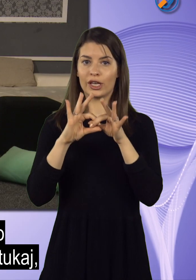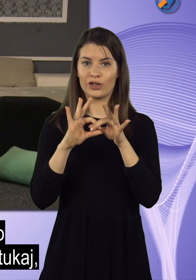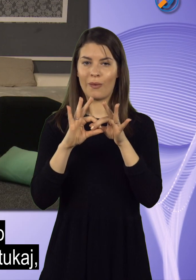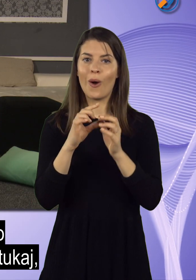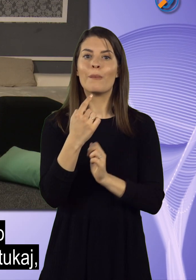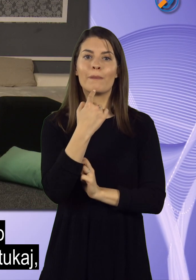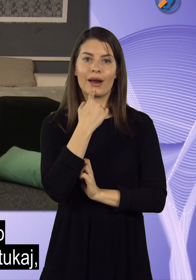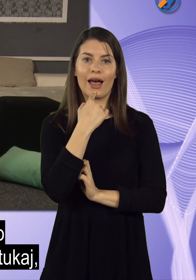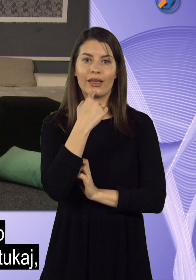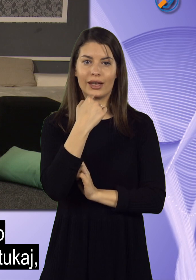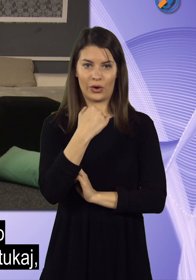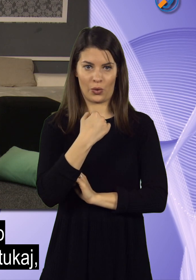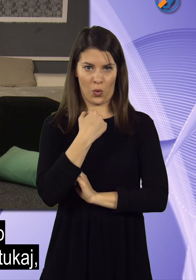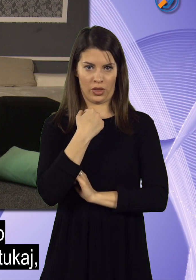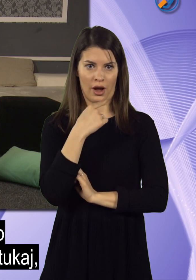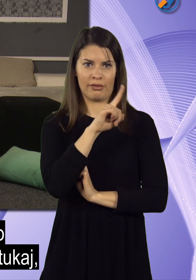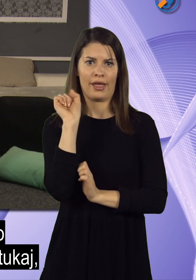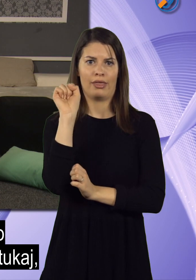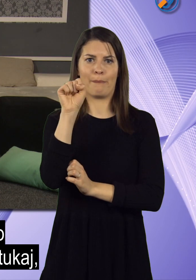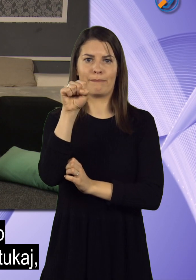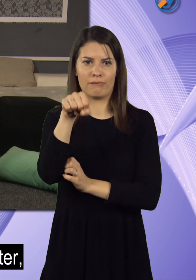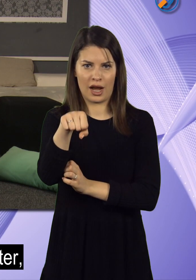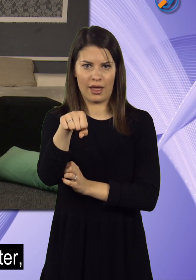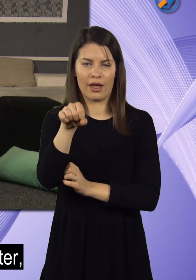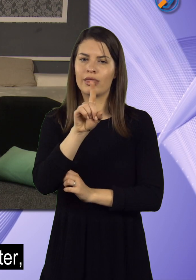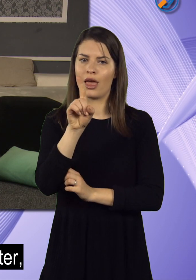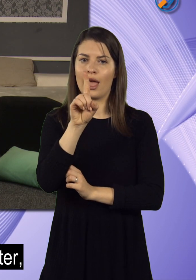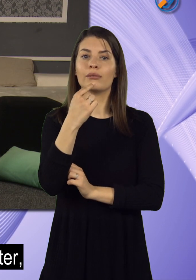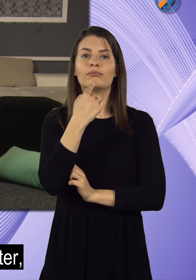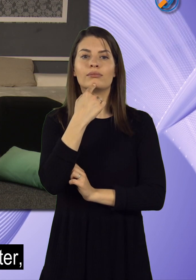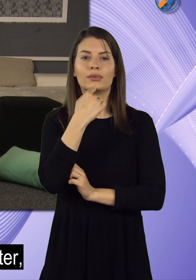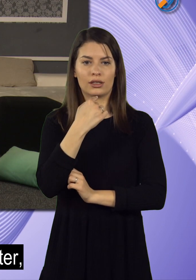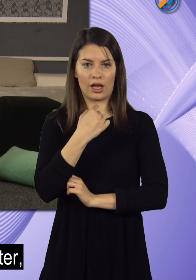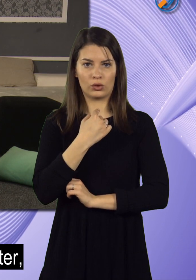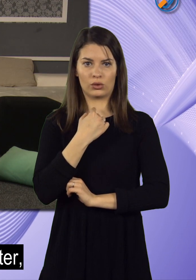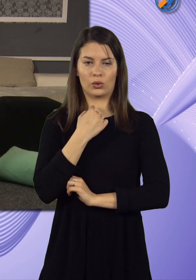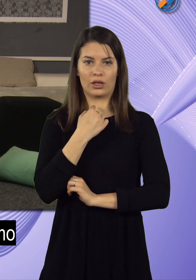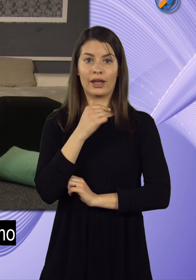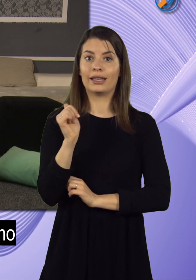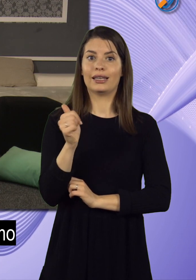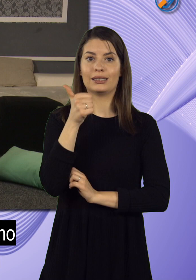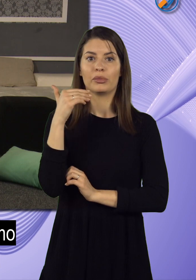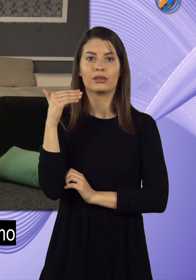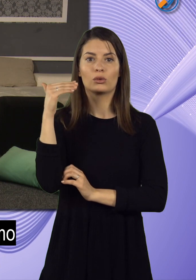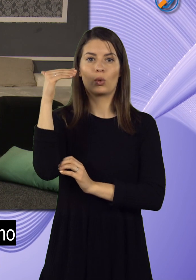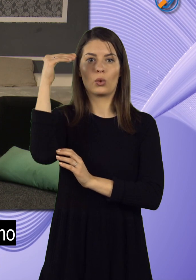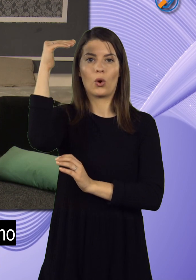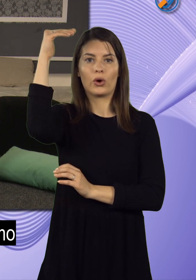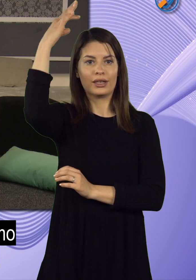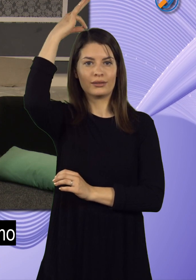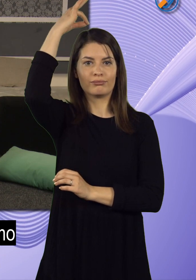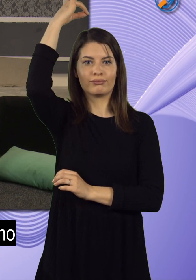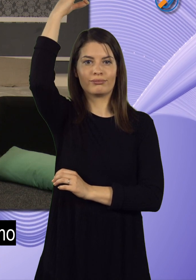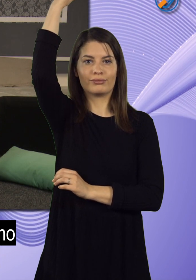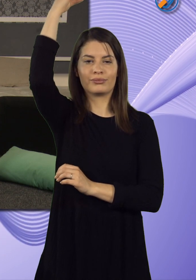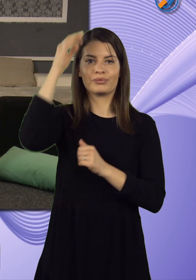in brada gre rahlo navznoter. Torej, da nismo tukaj, ampak je brada rahlo navznoter in spet se dvigujemo gor